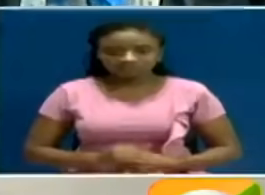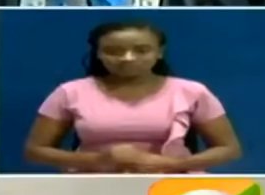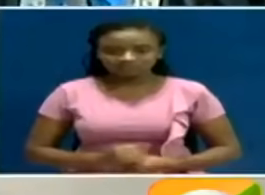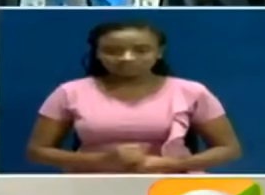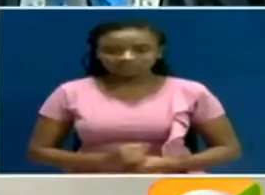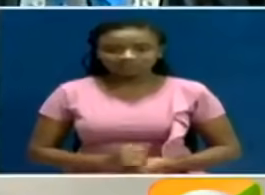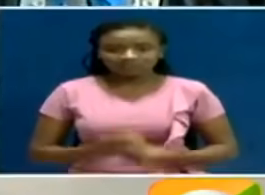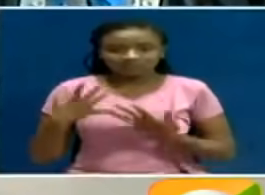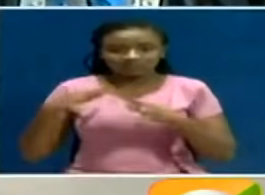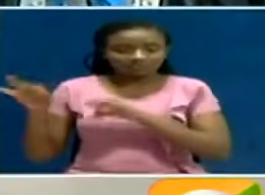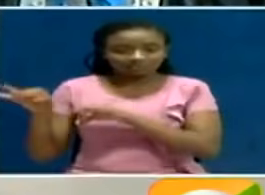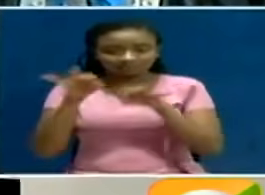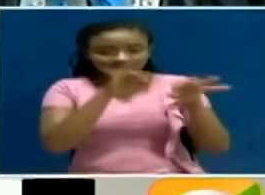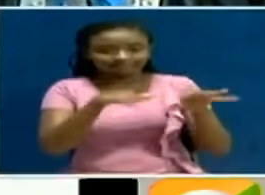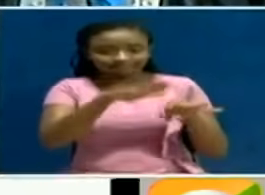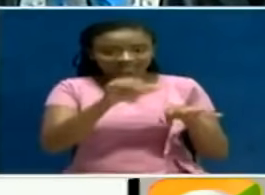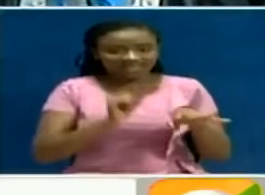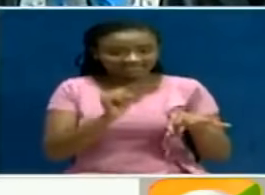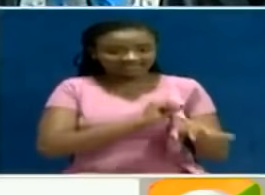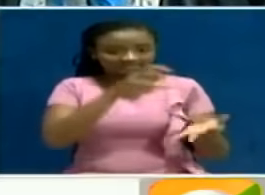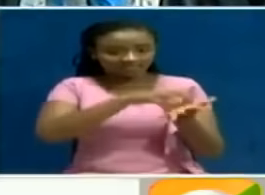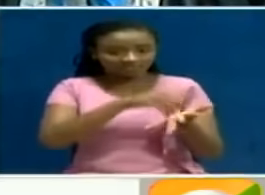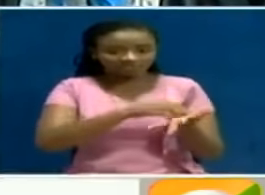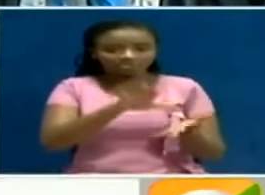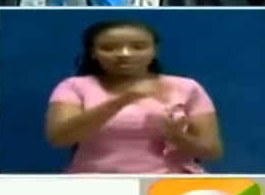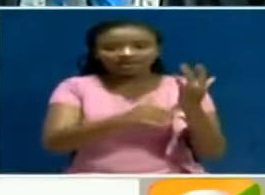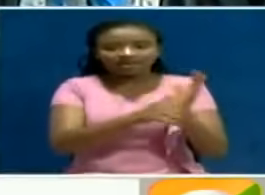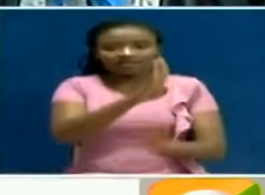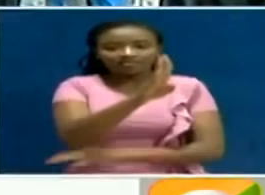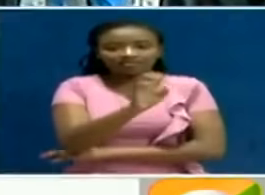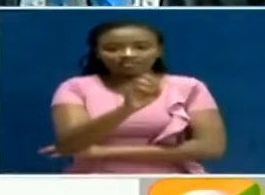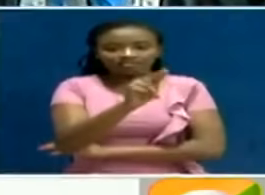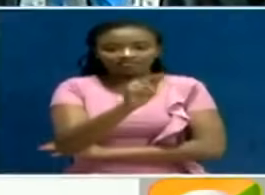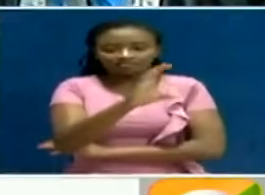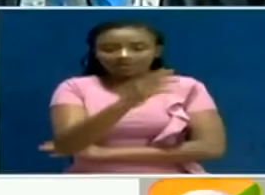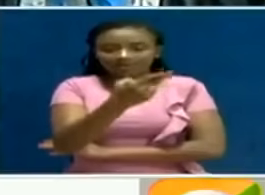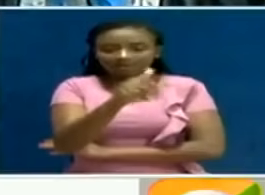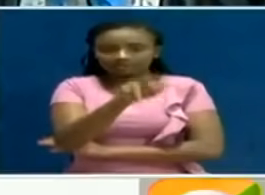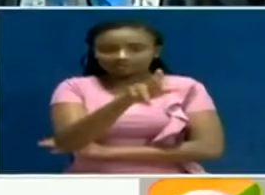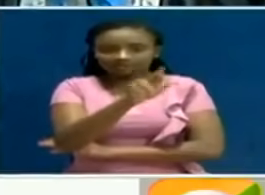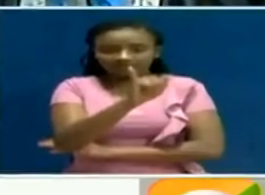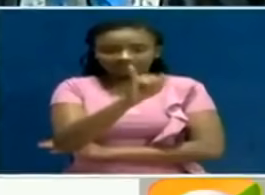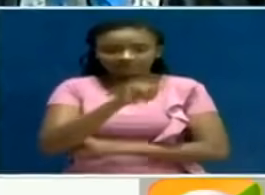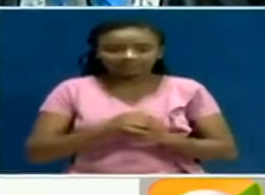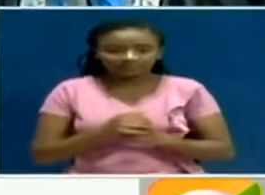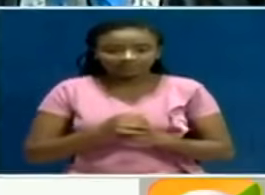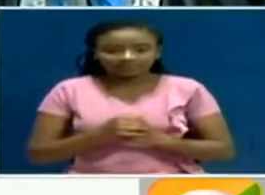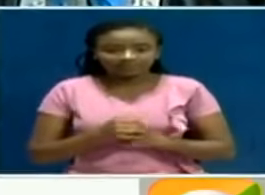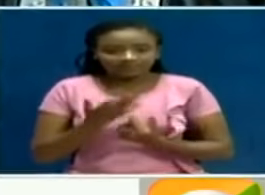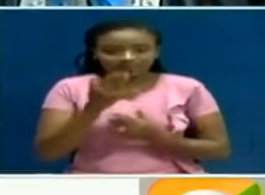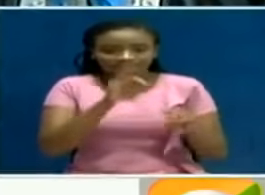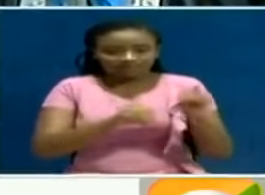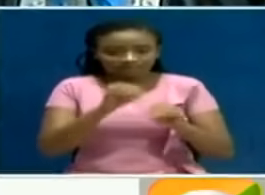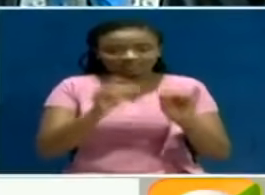Macho yote sasa yameelekezwa katika ukumbi wa Seneka katika kaunti ya Bonchari, ambapo shughuli ya kujumlisha kura zilizopigwa inatarajiwa kuanza